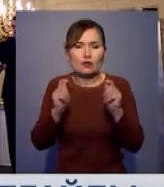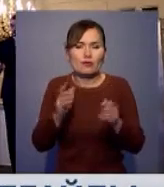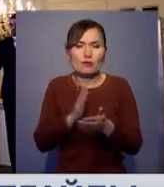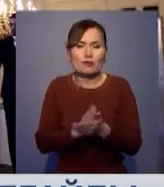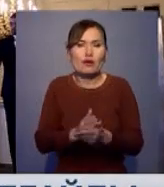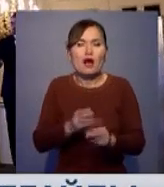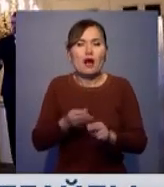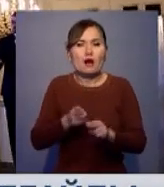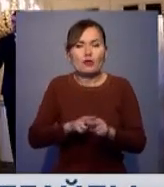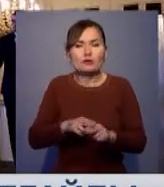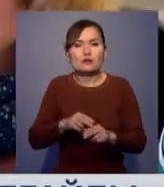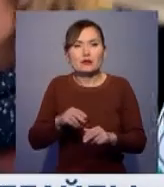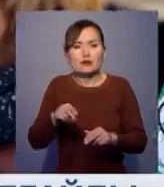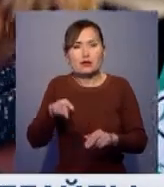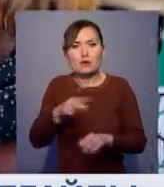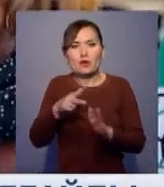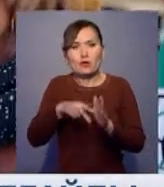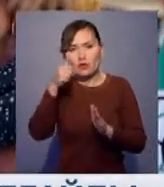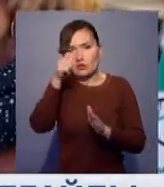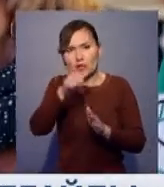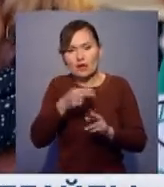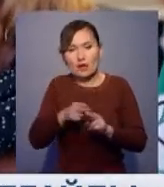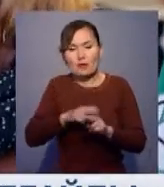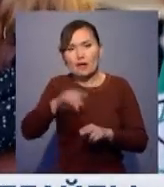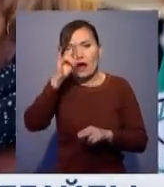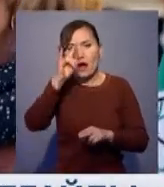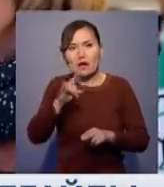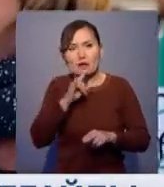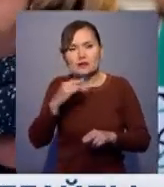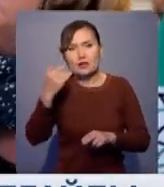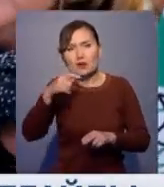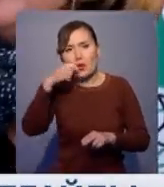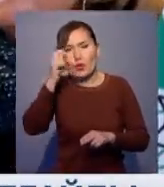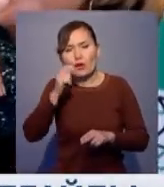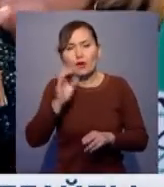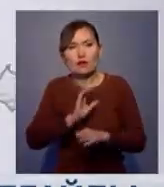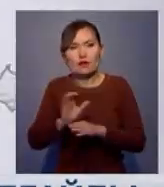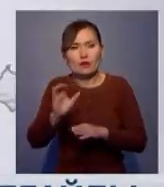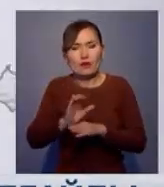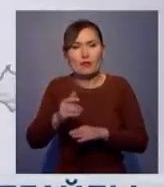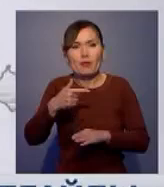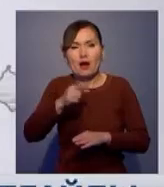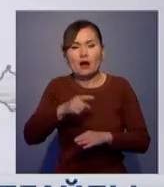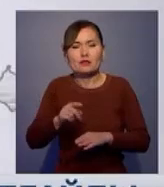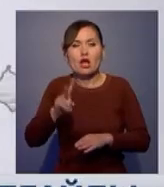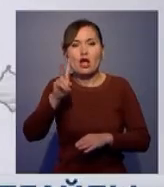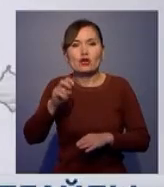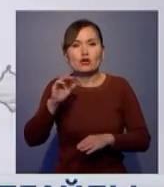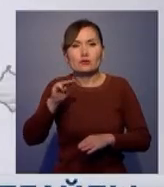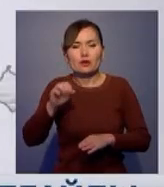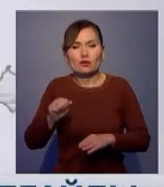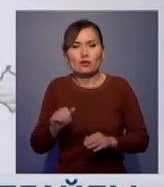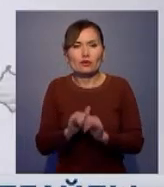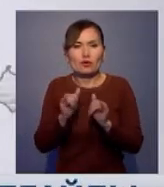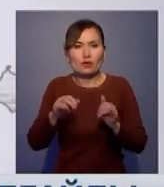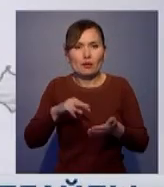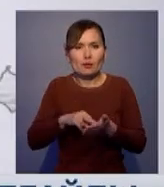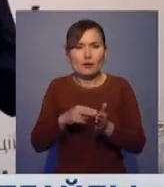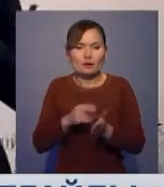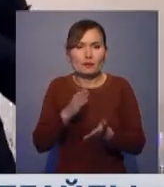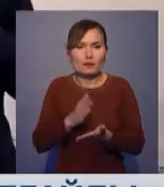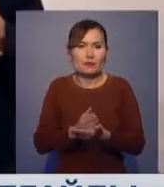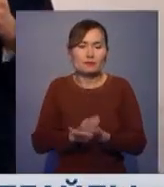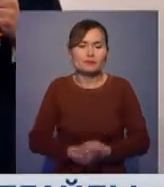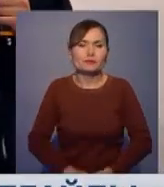жыл соңына дейін Қазақстаннан Украинаға тасымалданатын сұйытылған газдың көлемі 200 000 тоннадан артады деп болжайды.